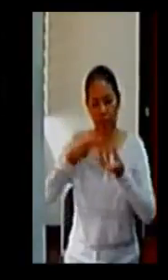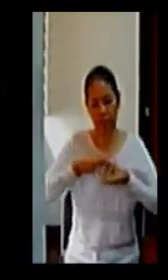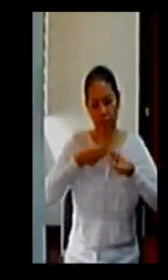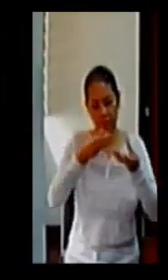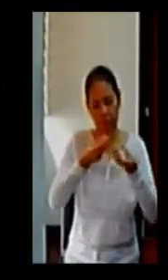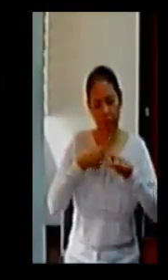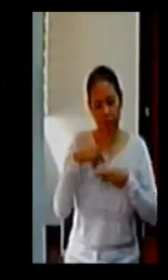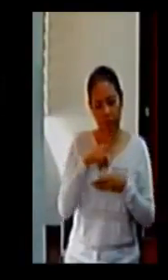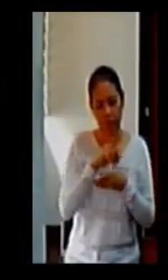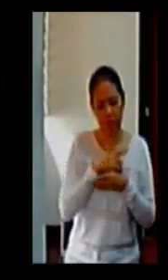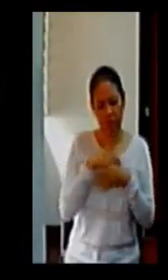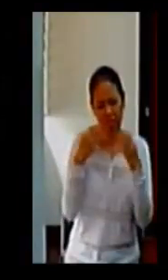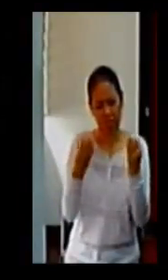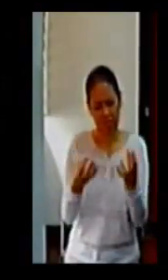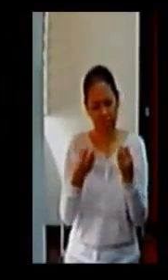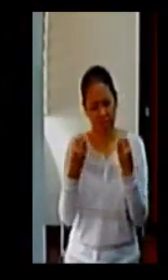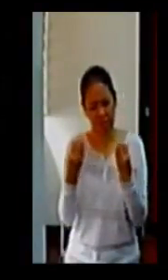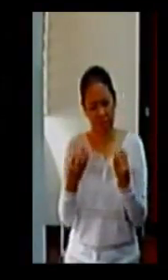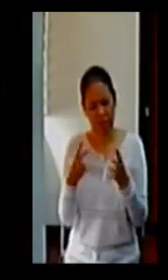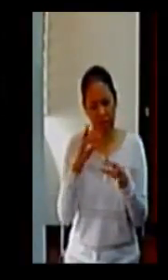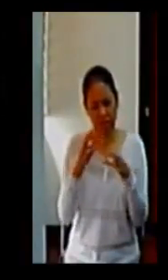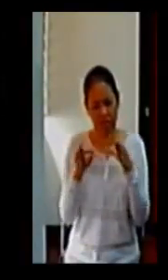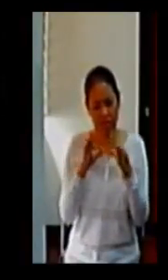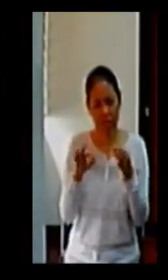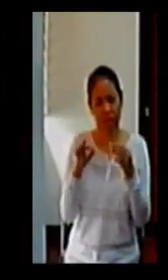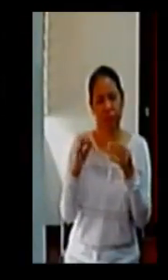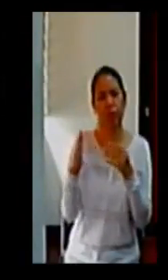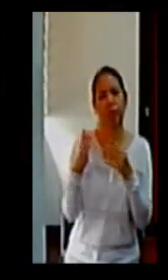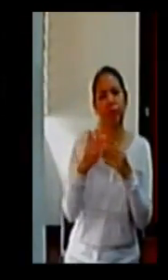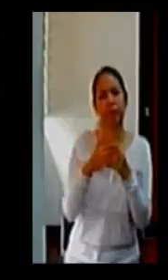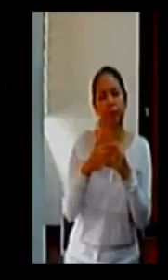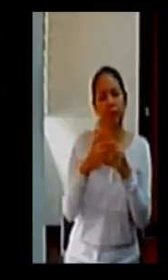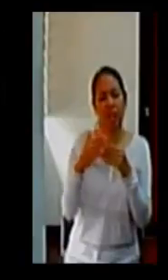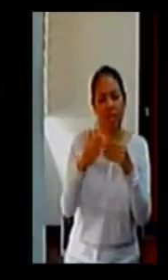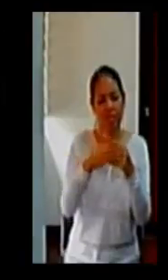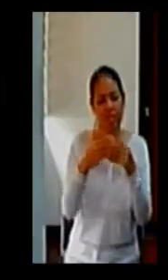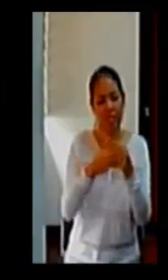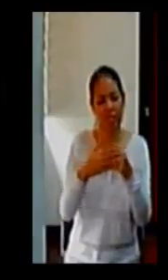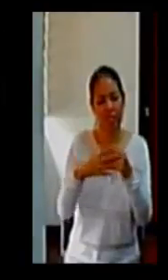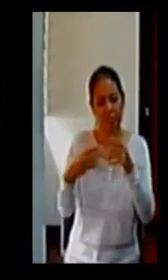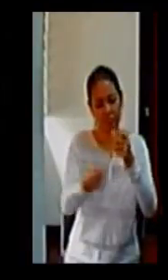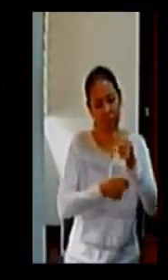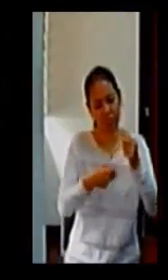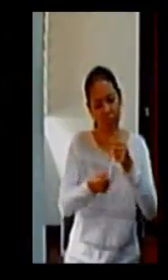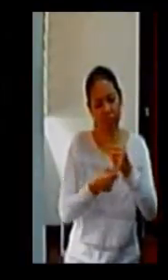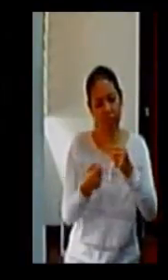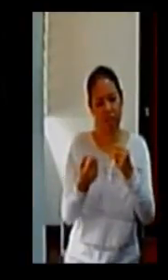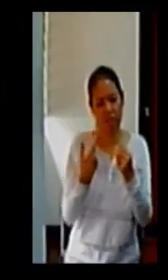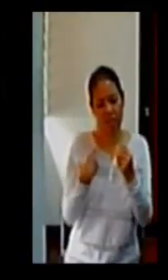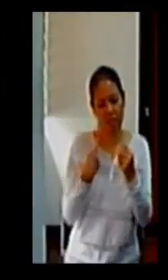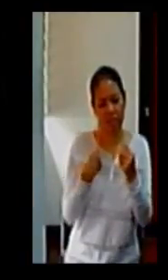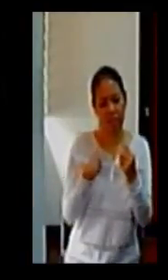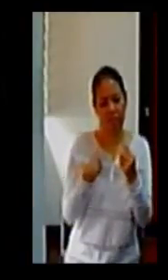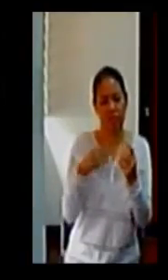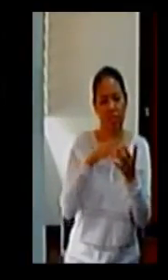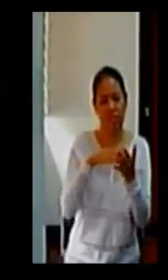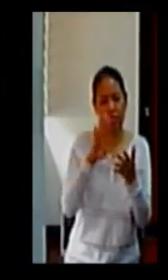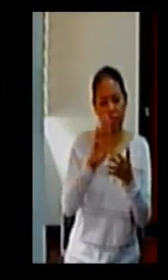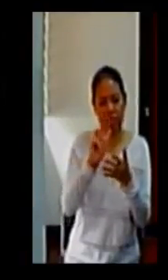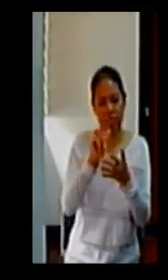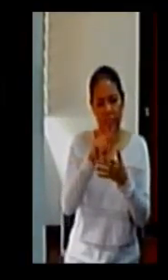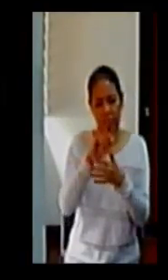Kung malapit ka ring mag-harvest, there is baki na rin for that.